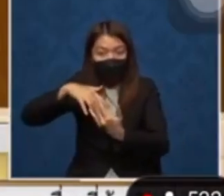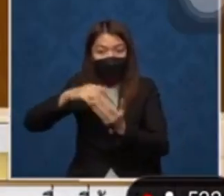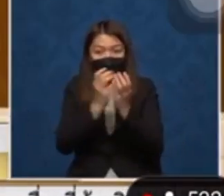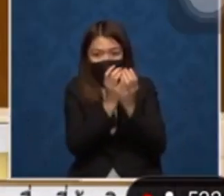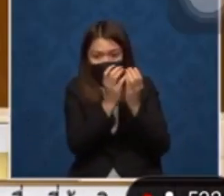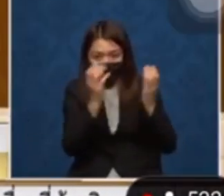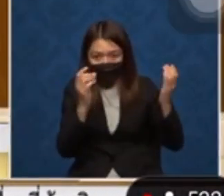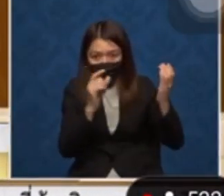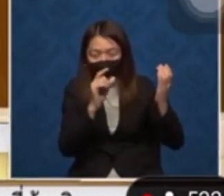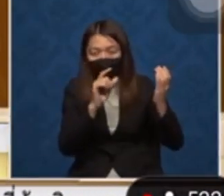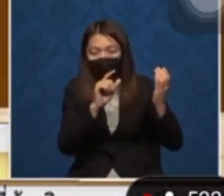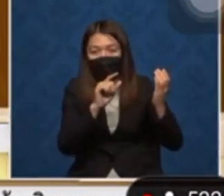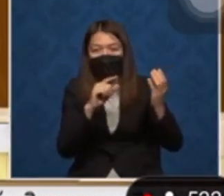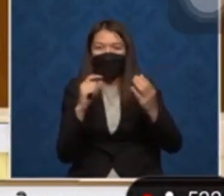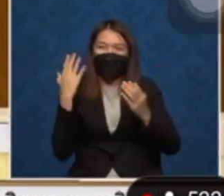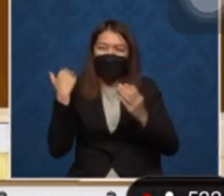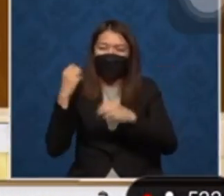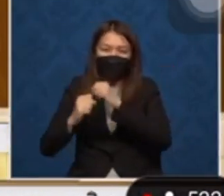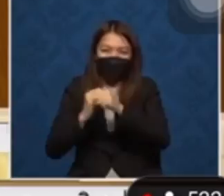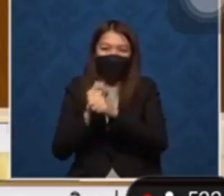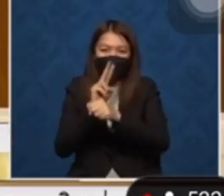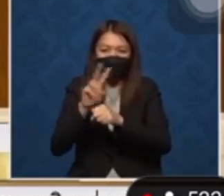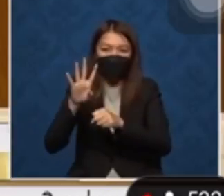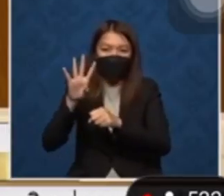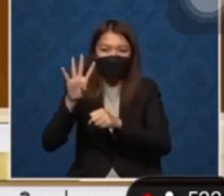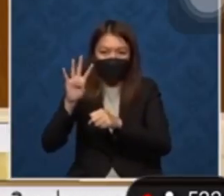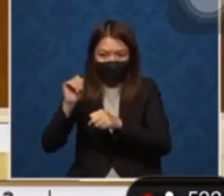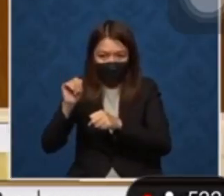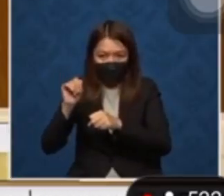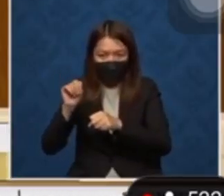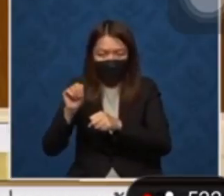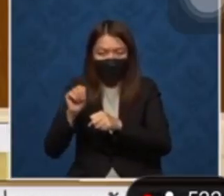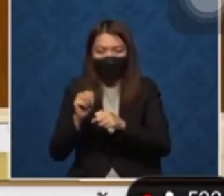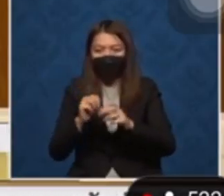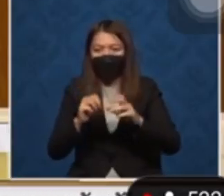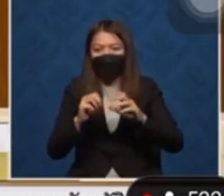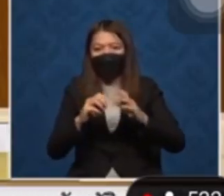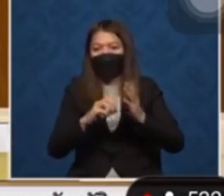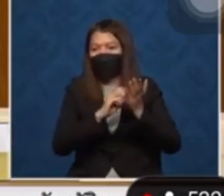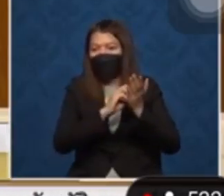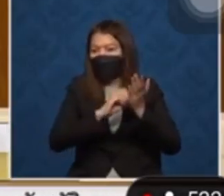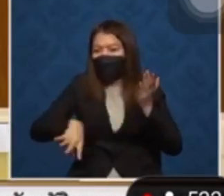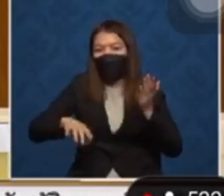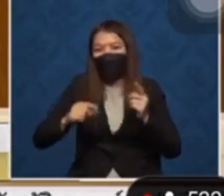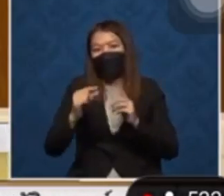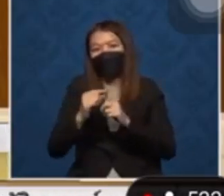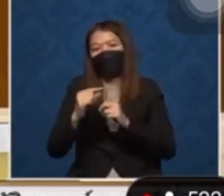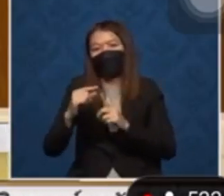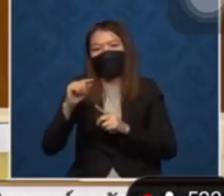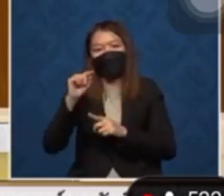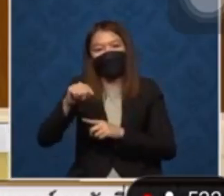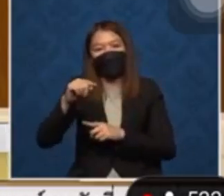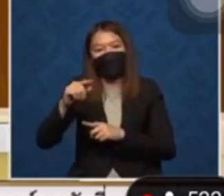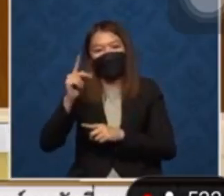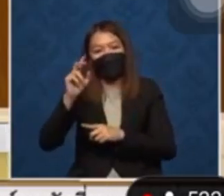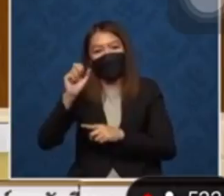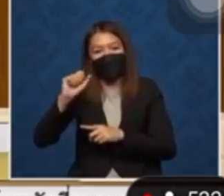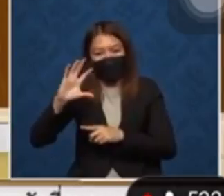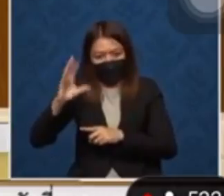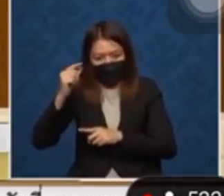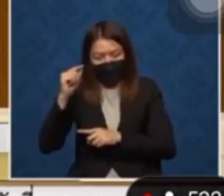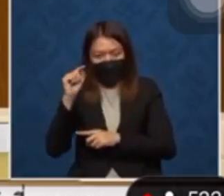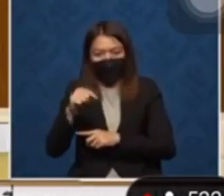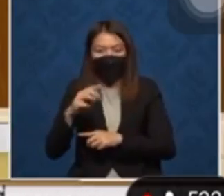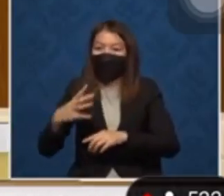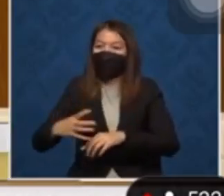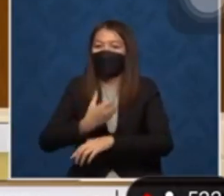ป็นกฎหมายสูงสุดตั้งแต่พ.ศ. 2540กลับถูกทำลายโดยคำสั่งคสช.ในหลายฉบับอย่างเช่นการรวบอ